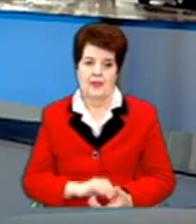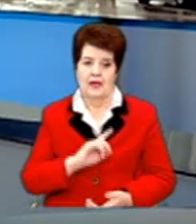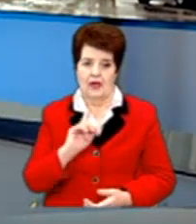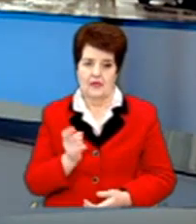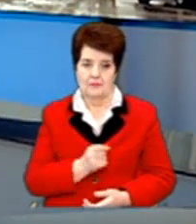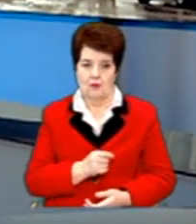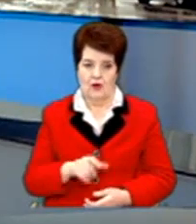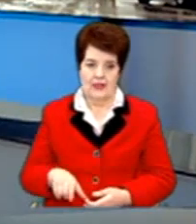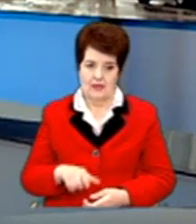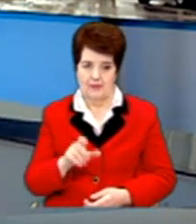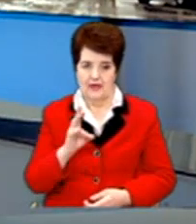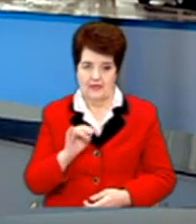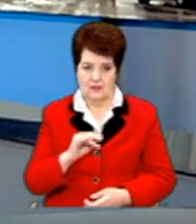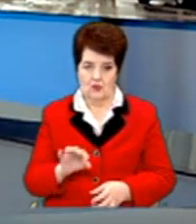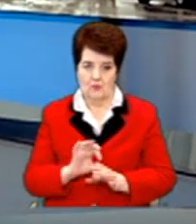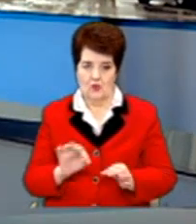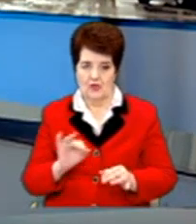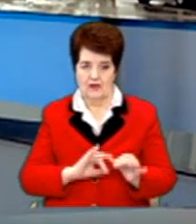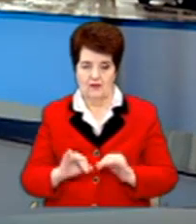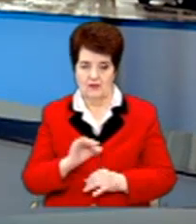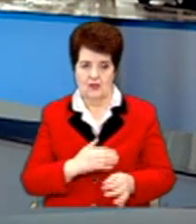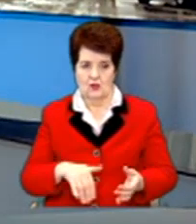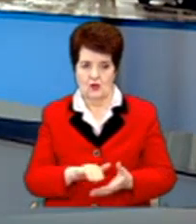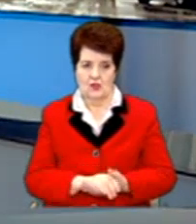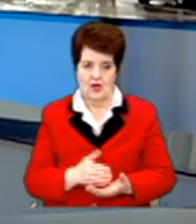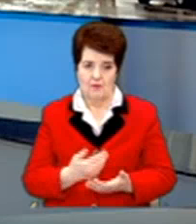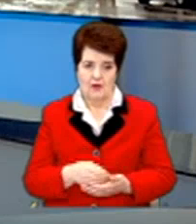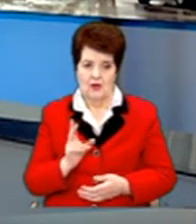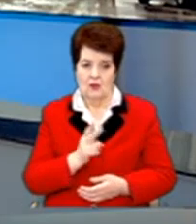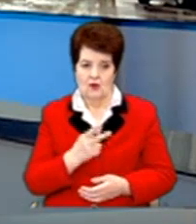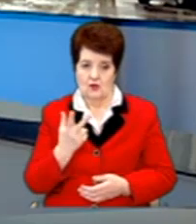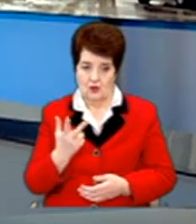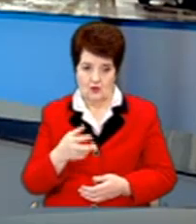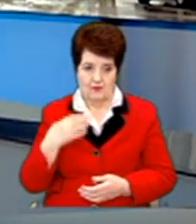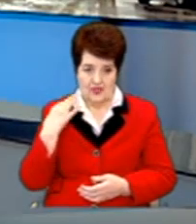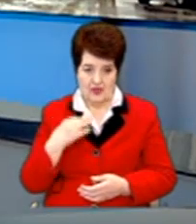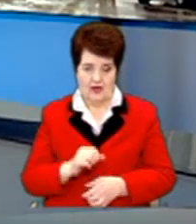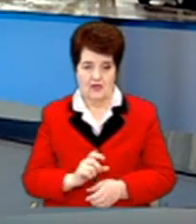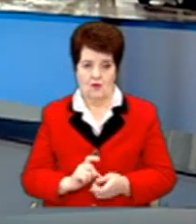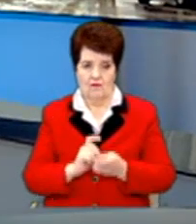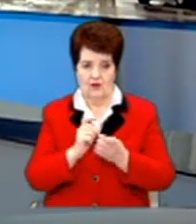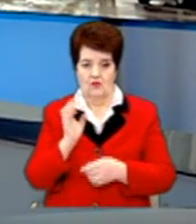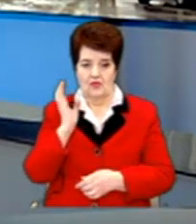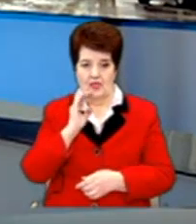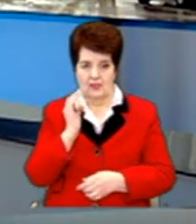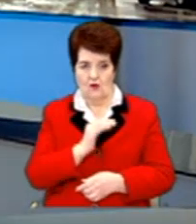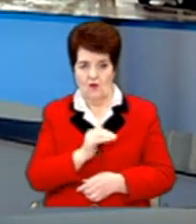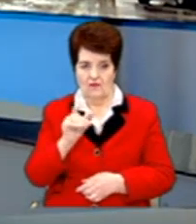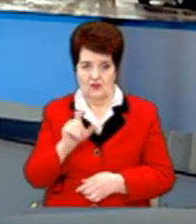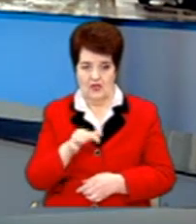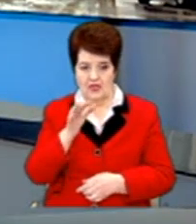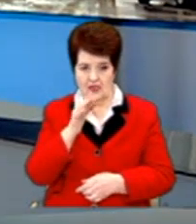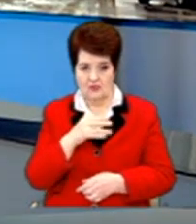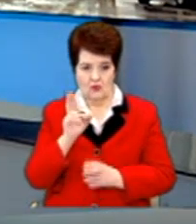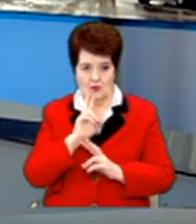Războiul de pe Nistru este din nou motiv de dispută în societate. La aproape 28 de ani de la izbucnirea conflictului transnistrean, oficialii de la